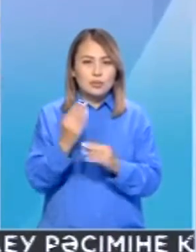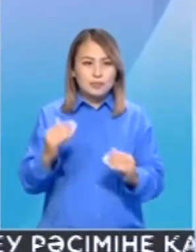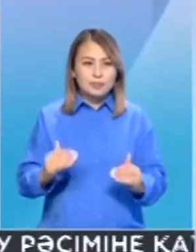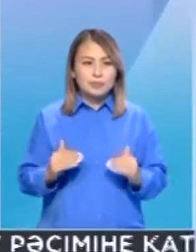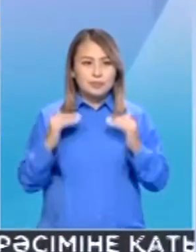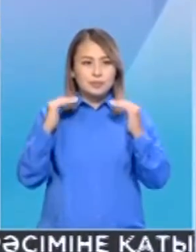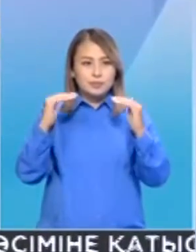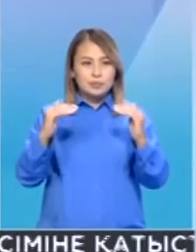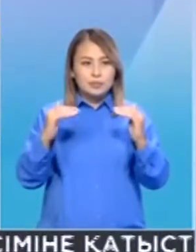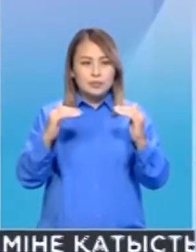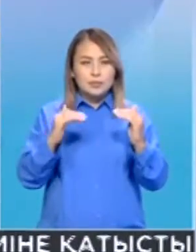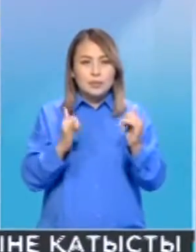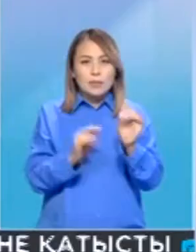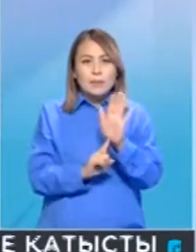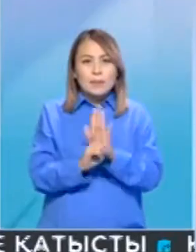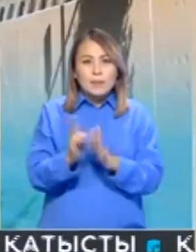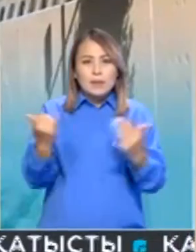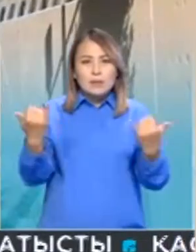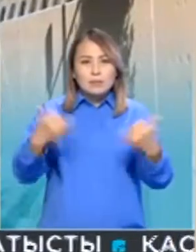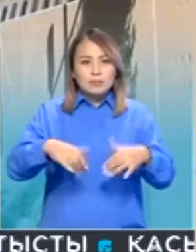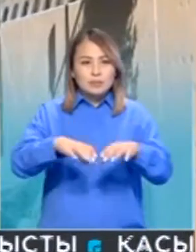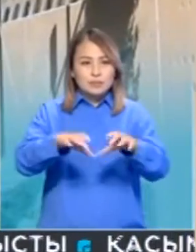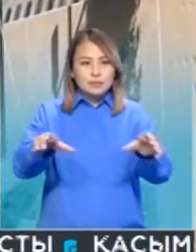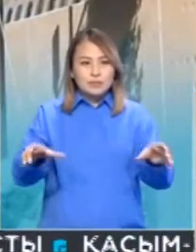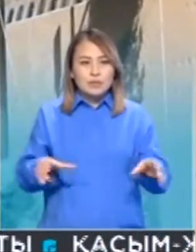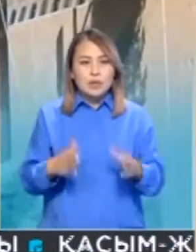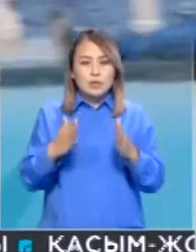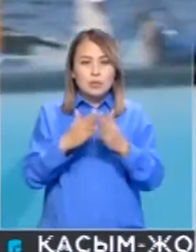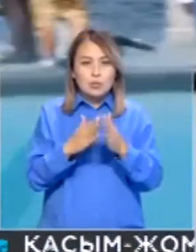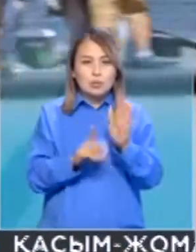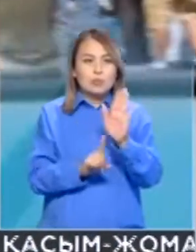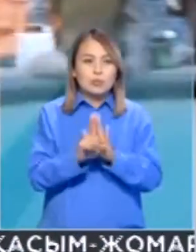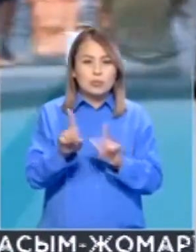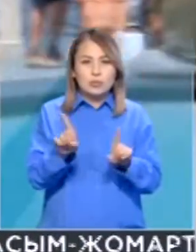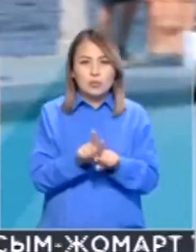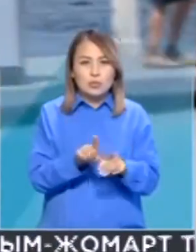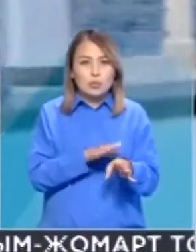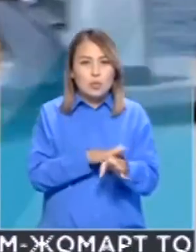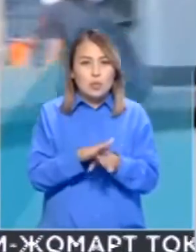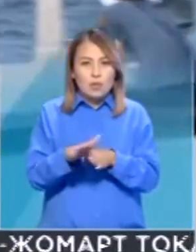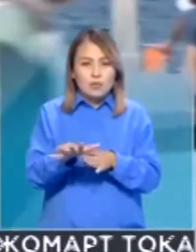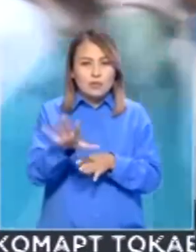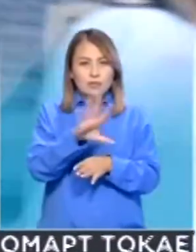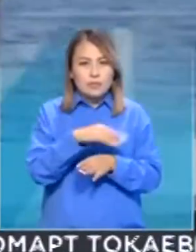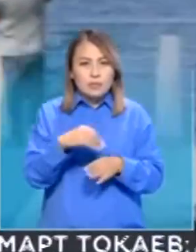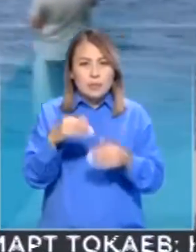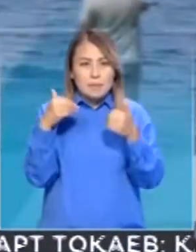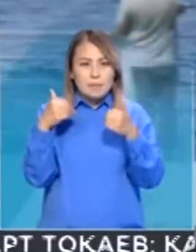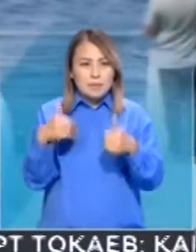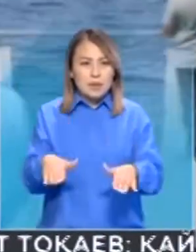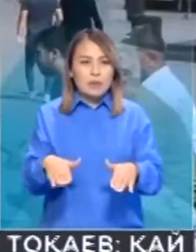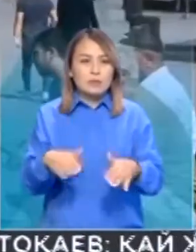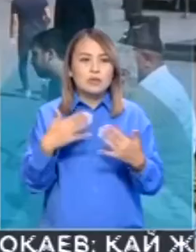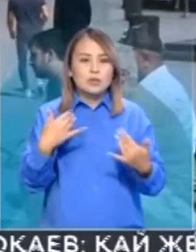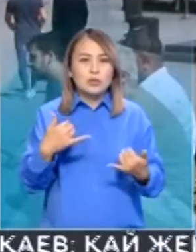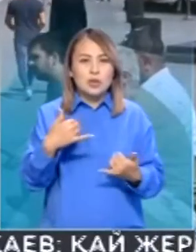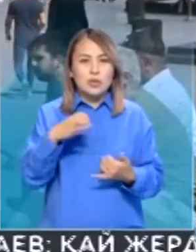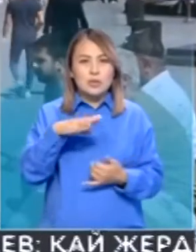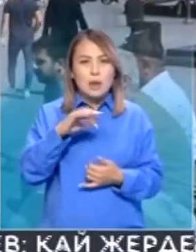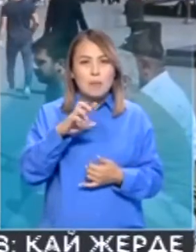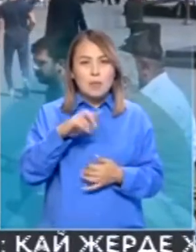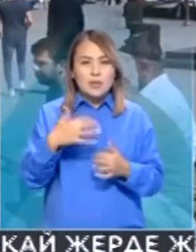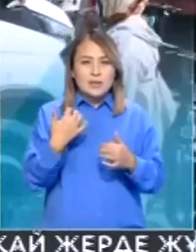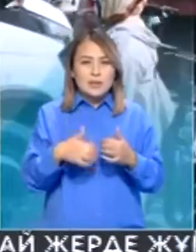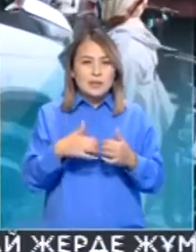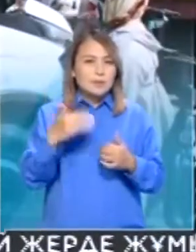Тіпті іргетасы енді ғана құйылған, яғни жаңадан салынып жатқан үйлердің өзі түгелдей сатылып кеткен. Қазір Ыстамбұлда жаңа үйлердің